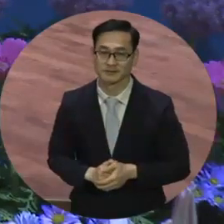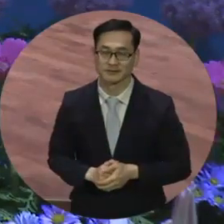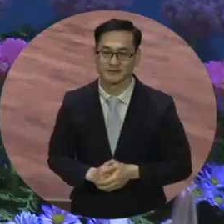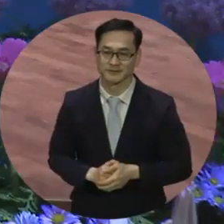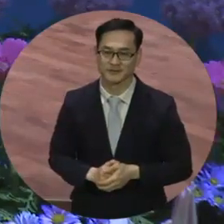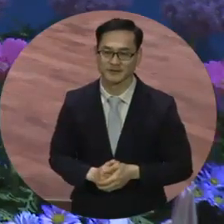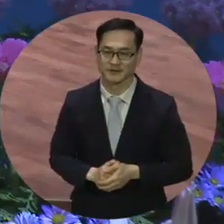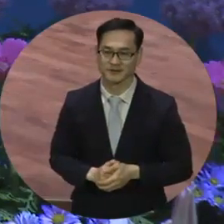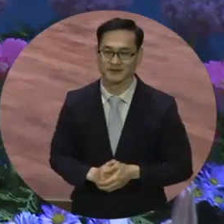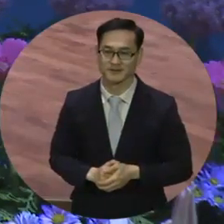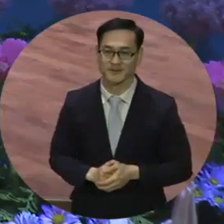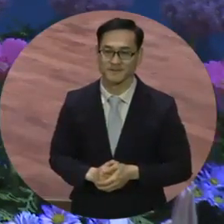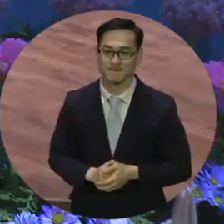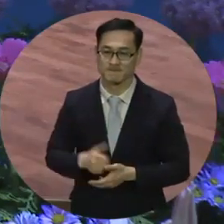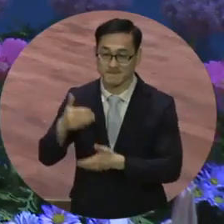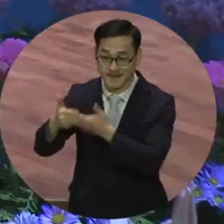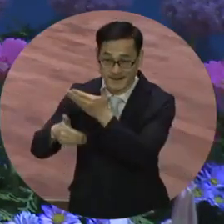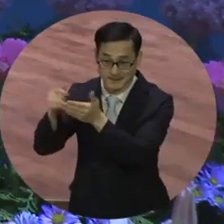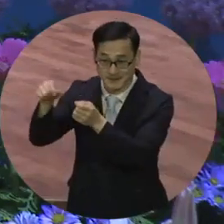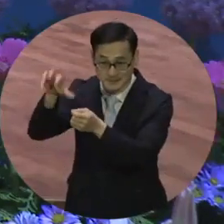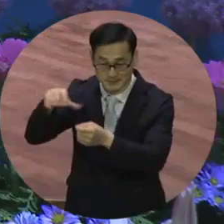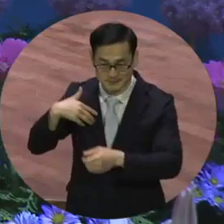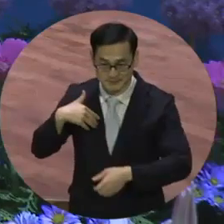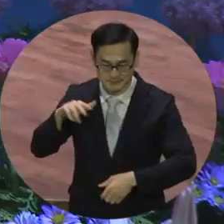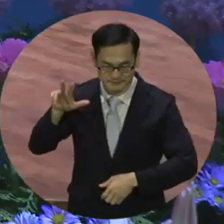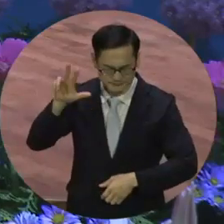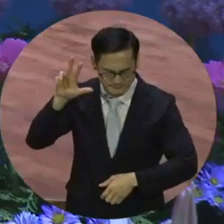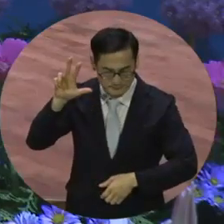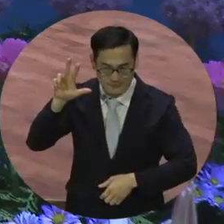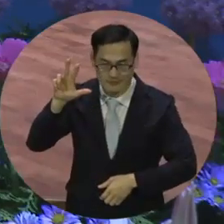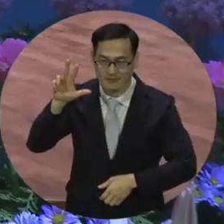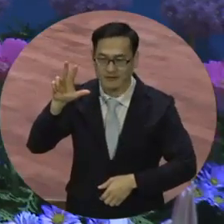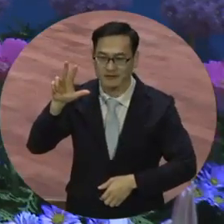절대로 하나님 앞에 약속입니다. 절대로